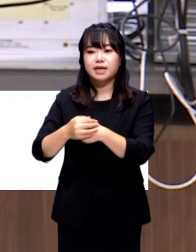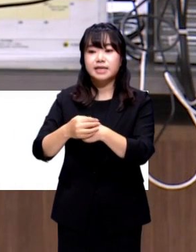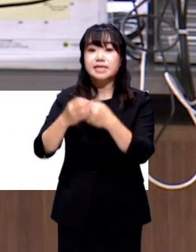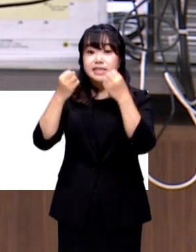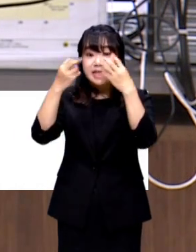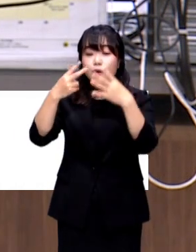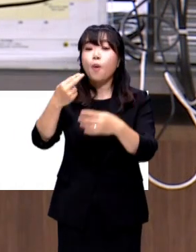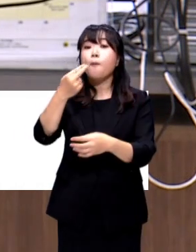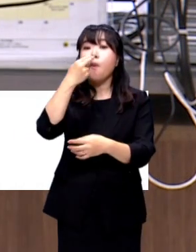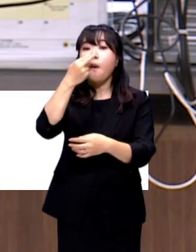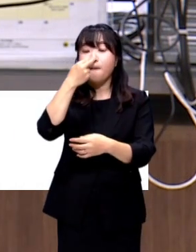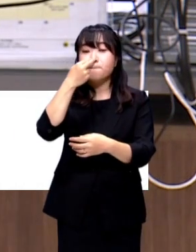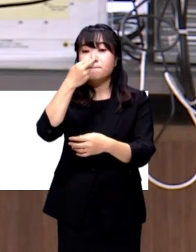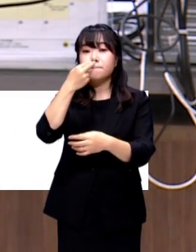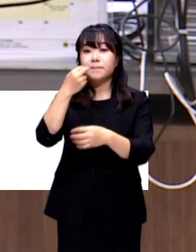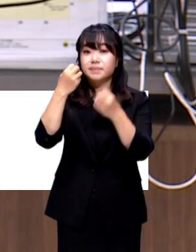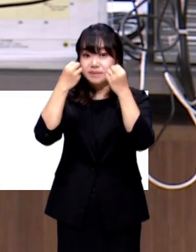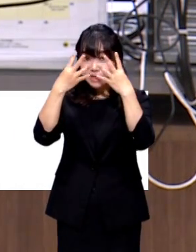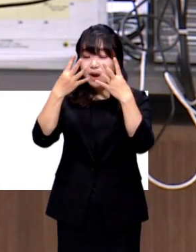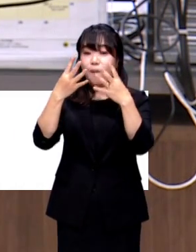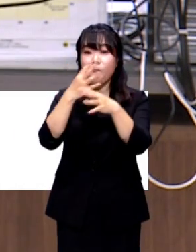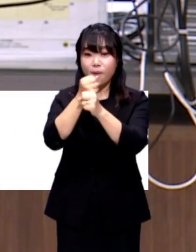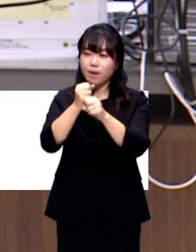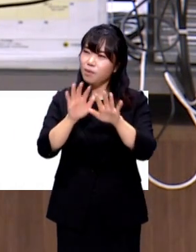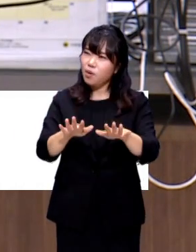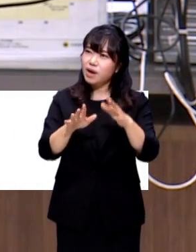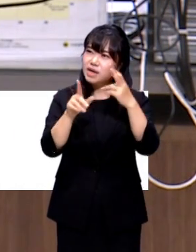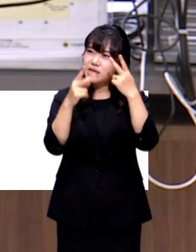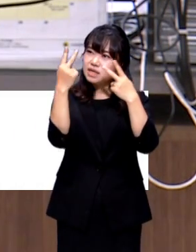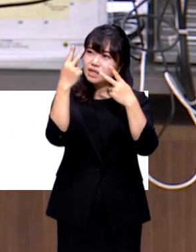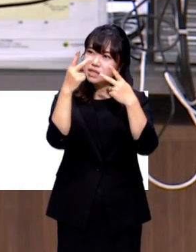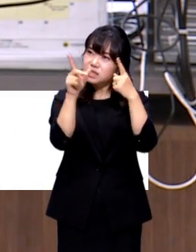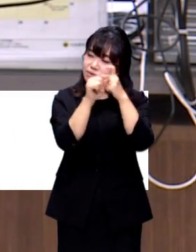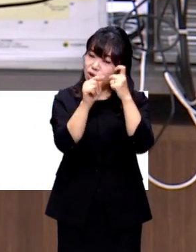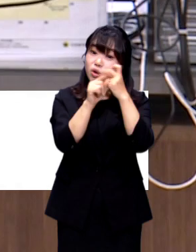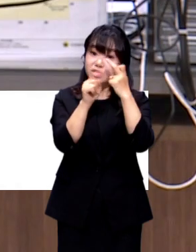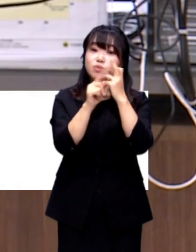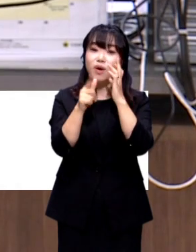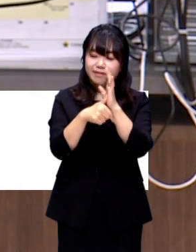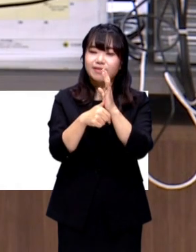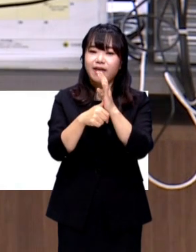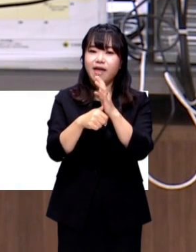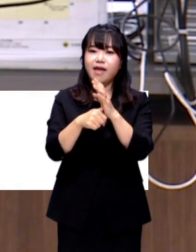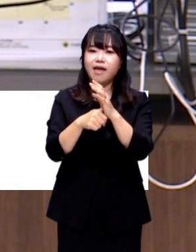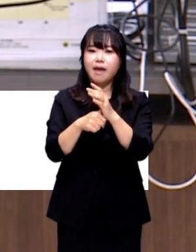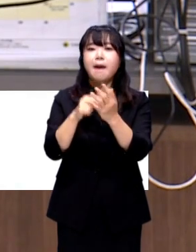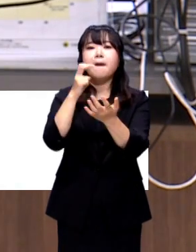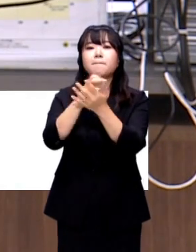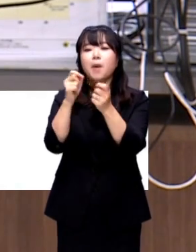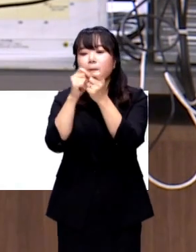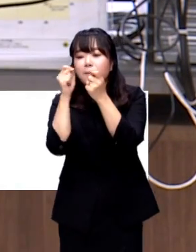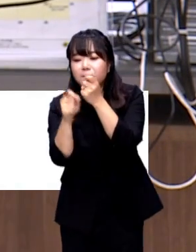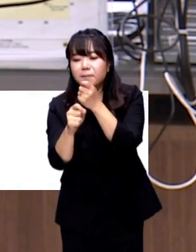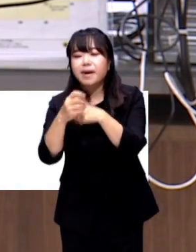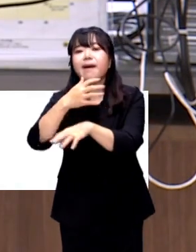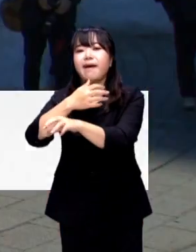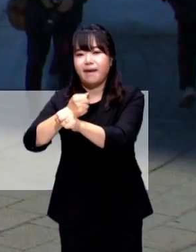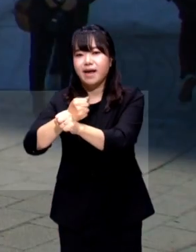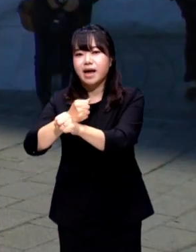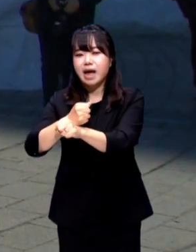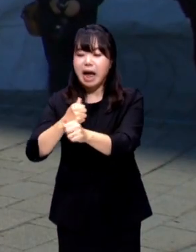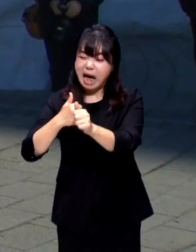갱신할 때 갱신하게 되면 이제 올해 11월이나 12월에 해야 되니까 그 압사 관련 그 특별 약관을 삽입할 예정이고.